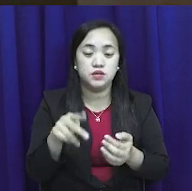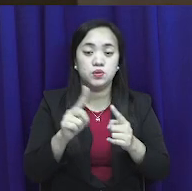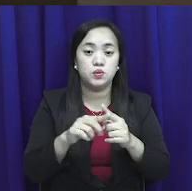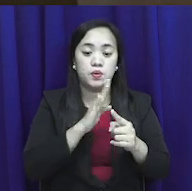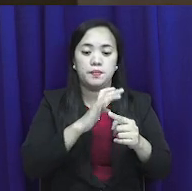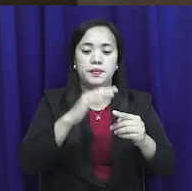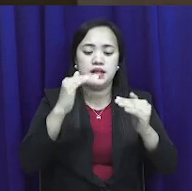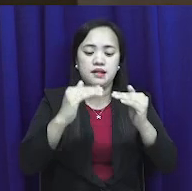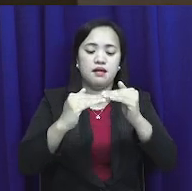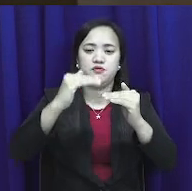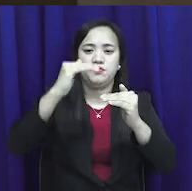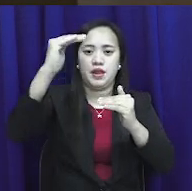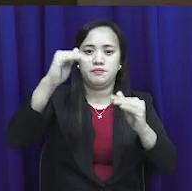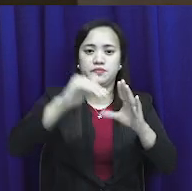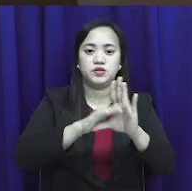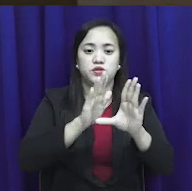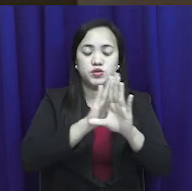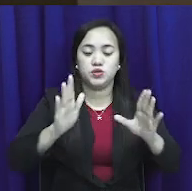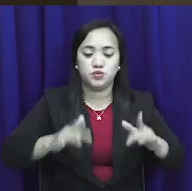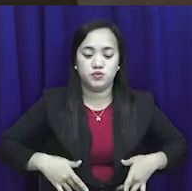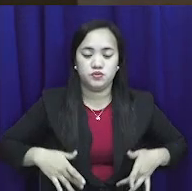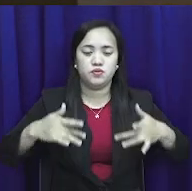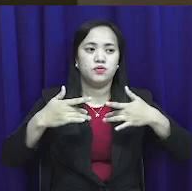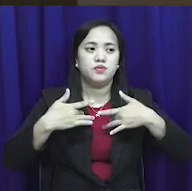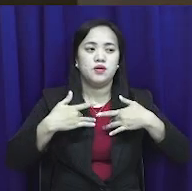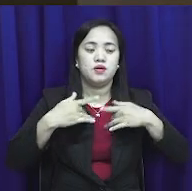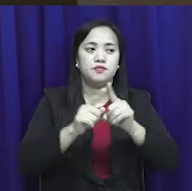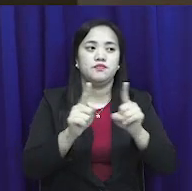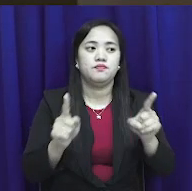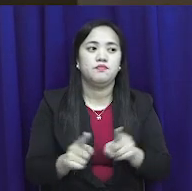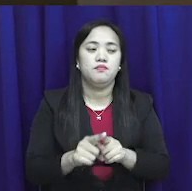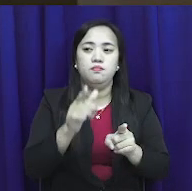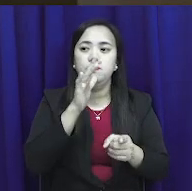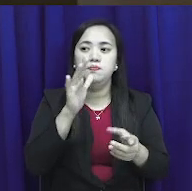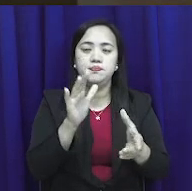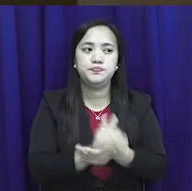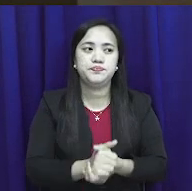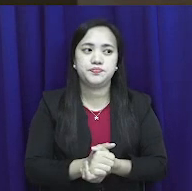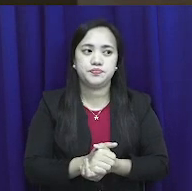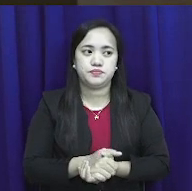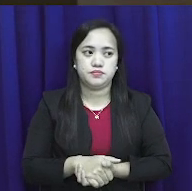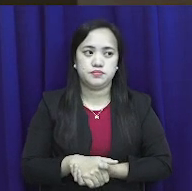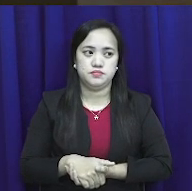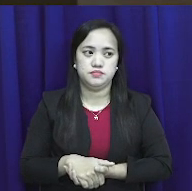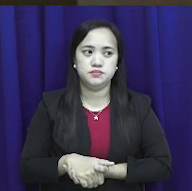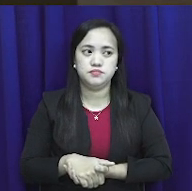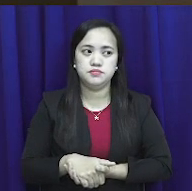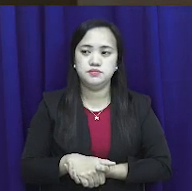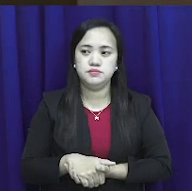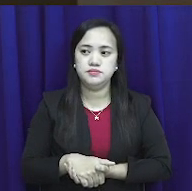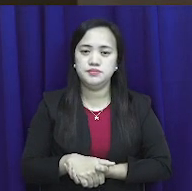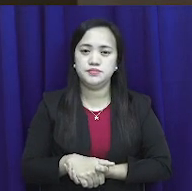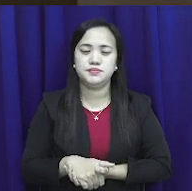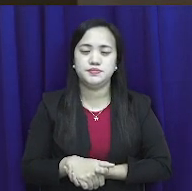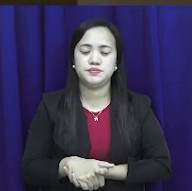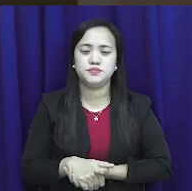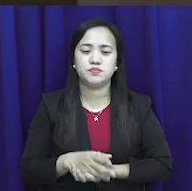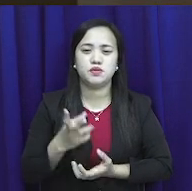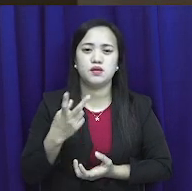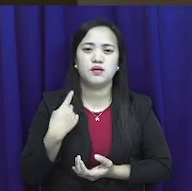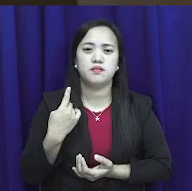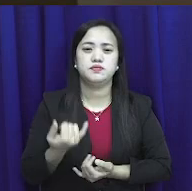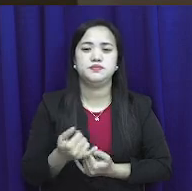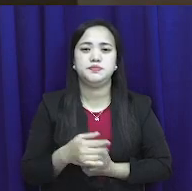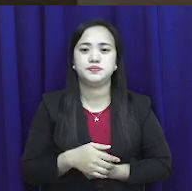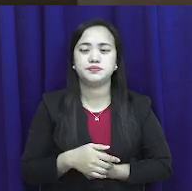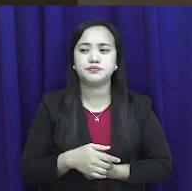Sabi nga nila eh ano to handa ah Ano yung terminology p mag-aasawa Handa ka naman lumagay sa tahimik Ano yun ba yung mga Basta yung parang